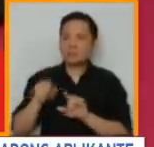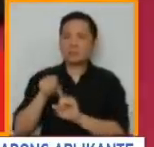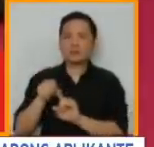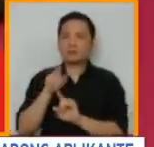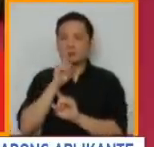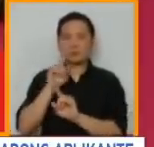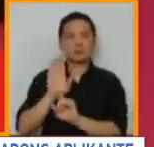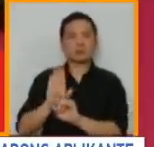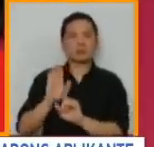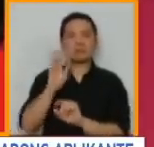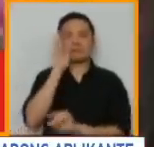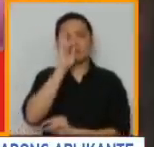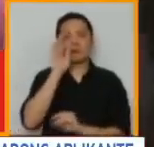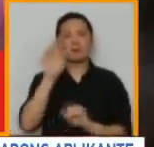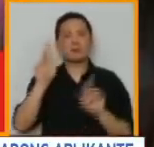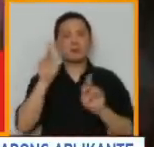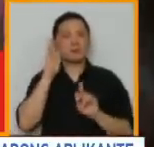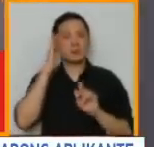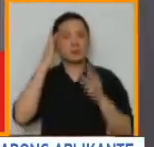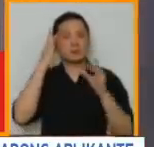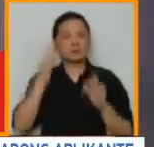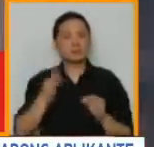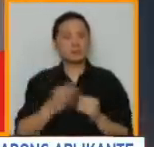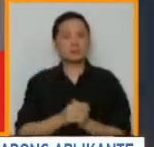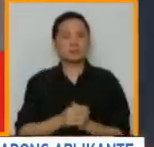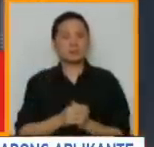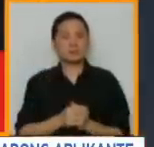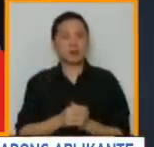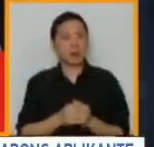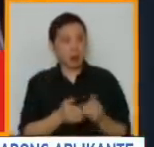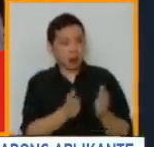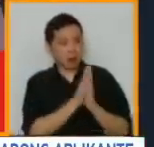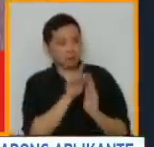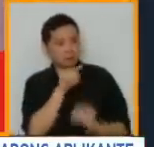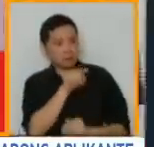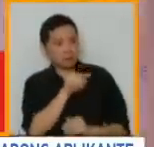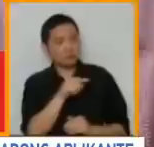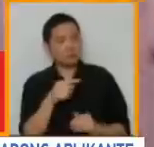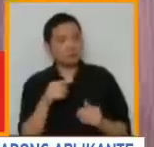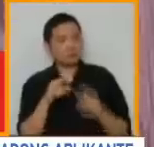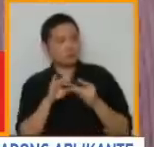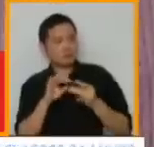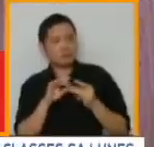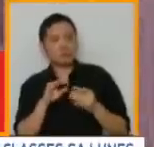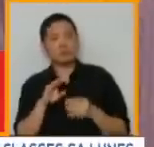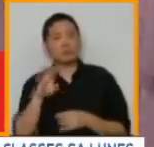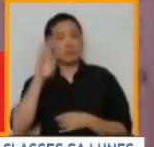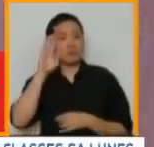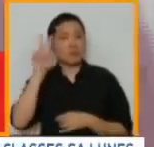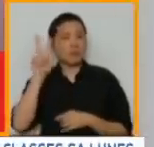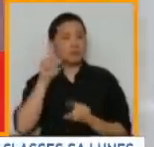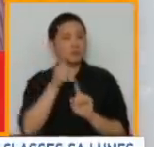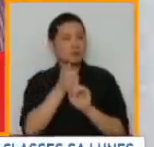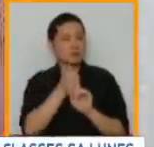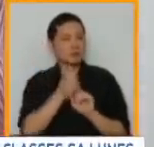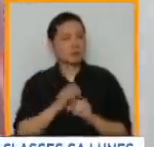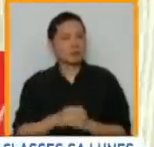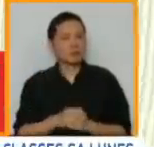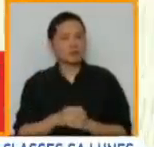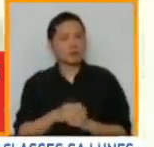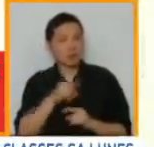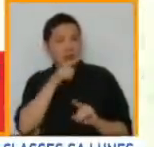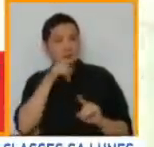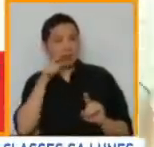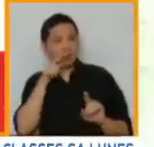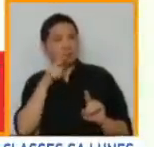Hiningan din ng reaksyon si Robredo sa pahayag ni dating Senador Bongbong Marcos na kung sa tingin daw ni Robredo ay hindi kailangan